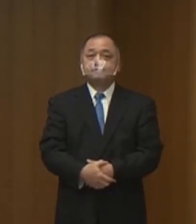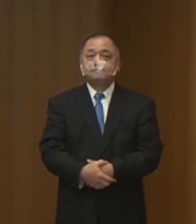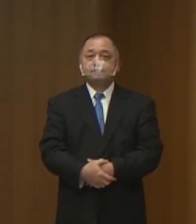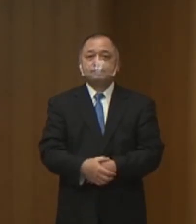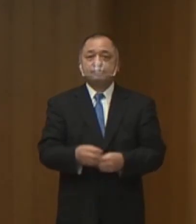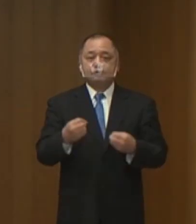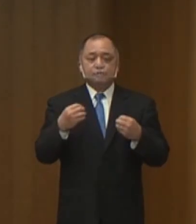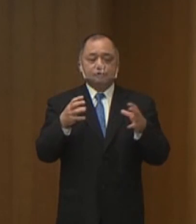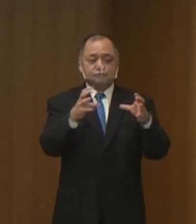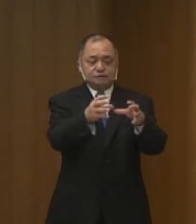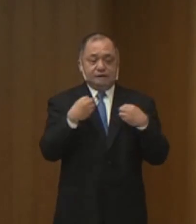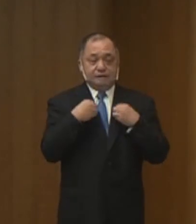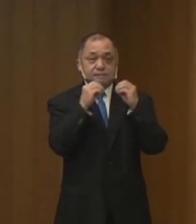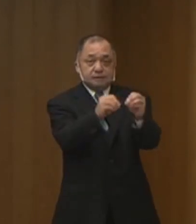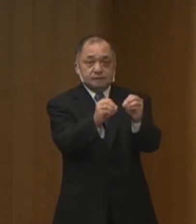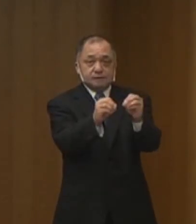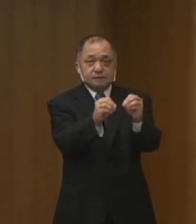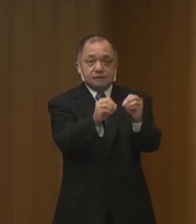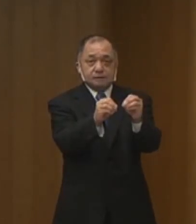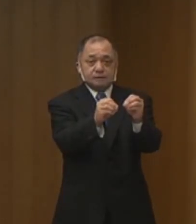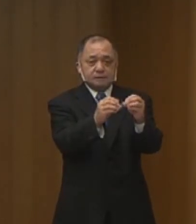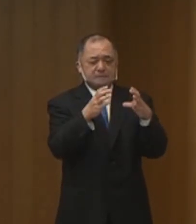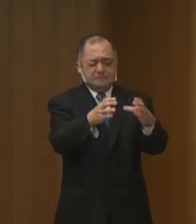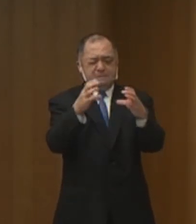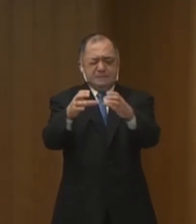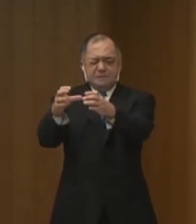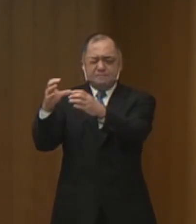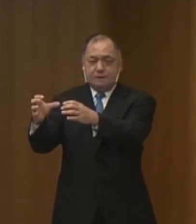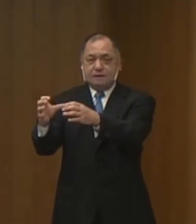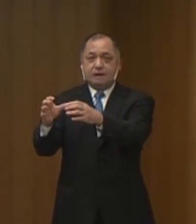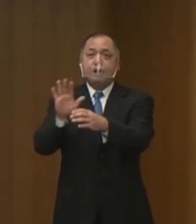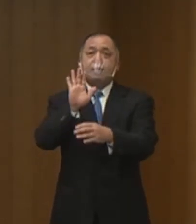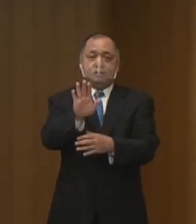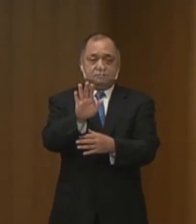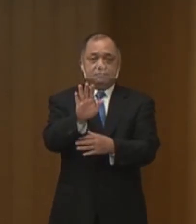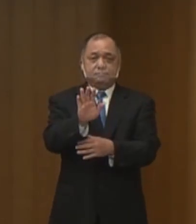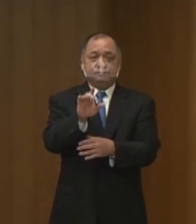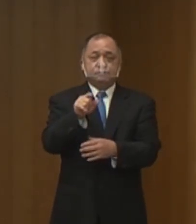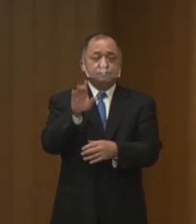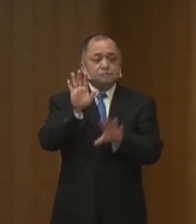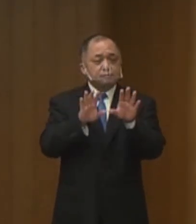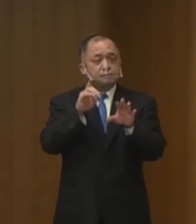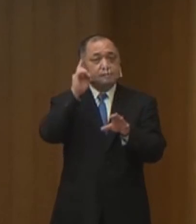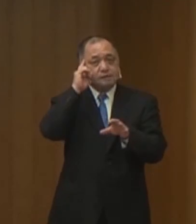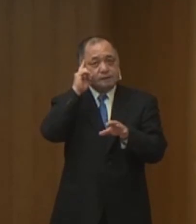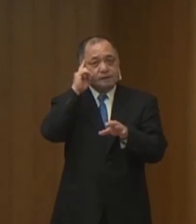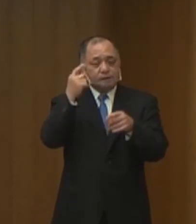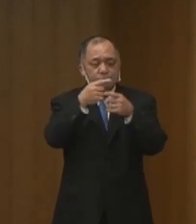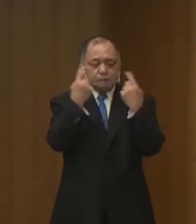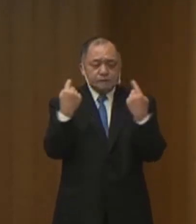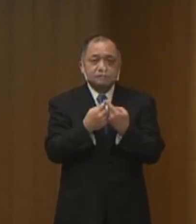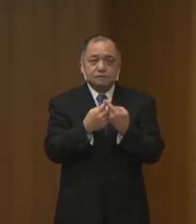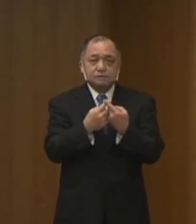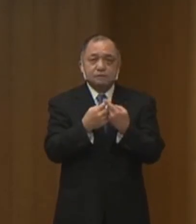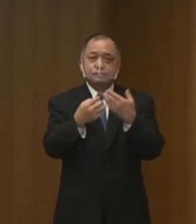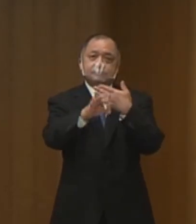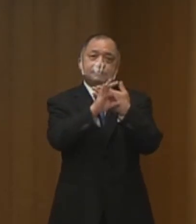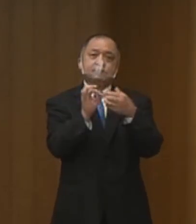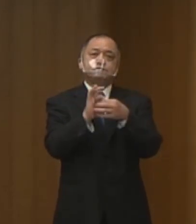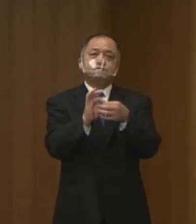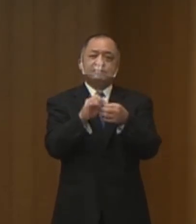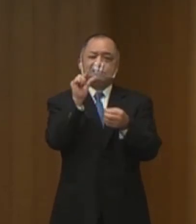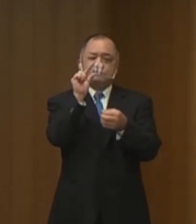団感染多く発生しています。こういった状況を踏まえまして、ちょっと個別の事例について若干ご説明をした